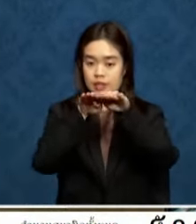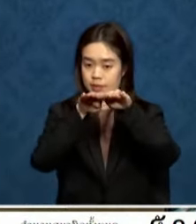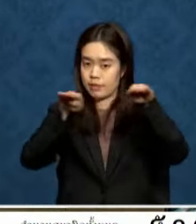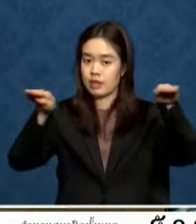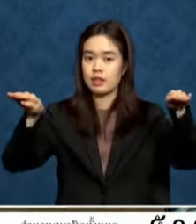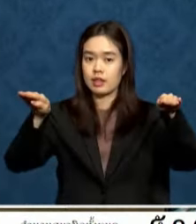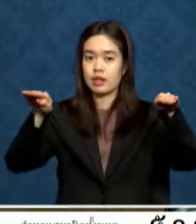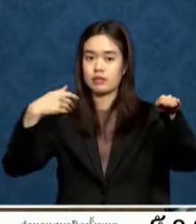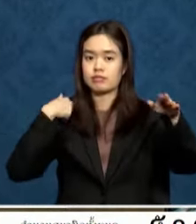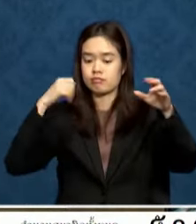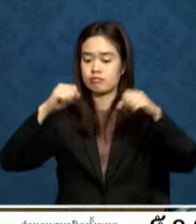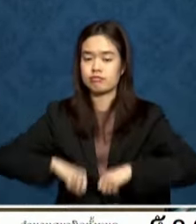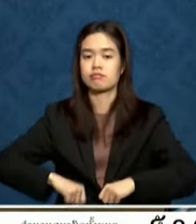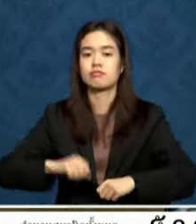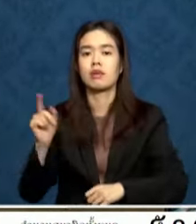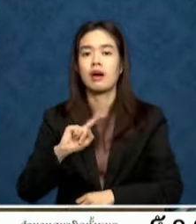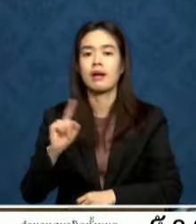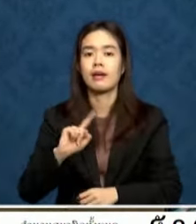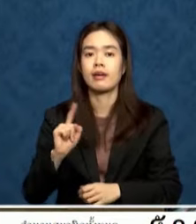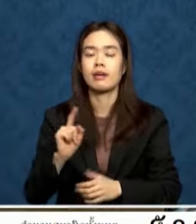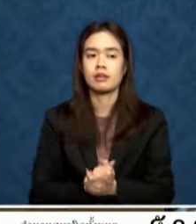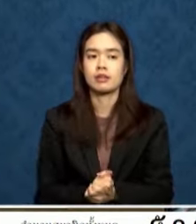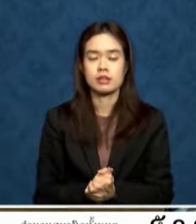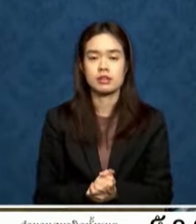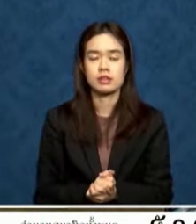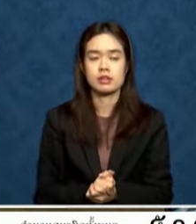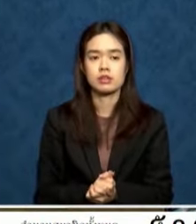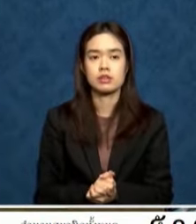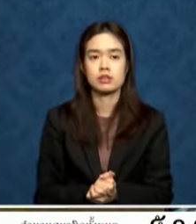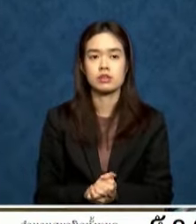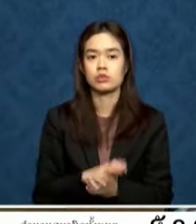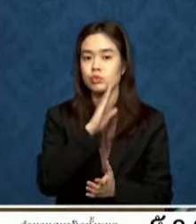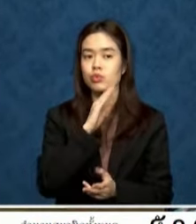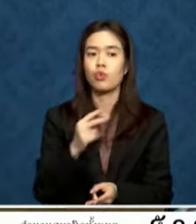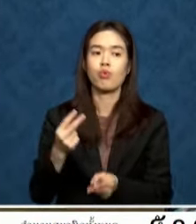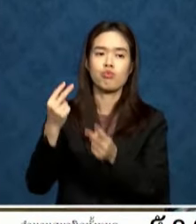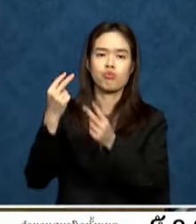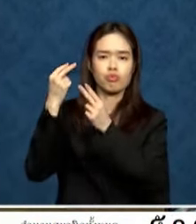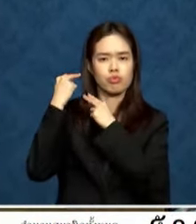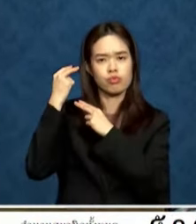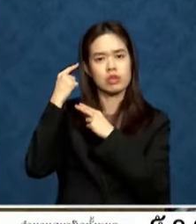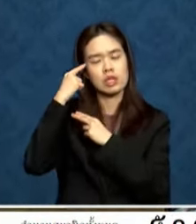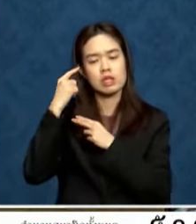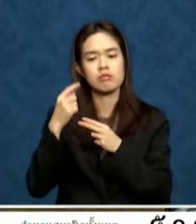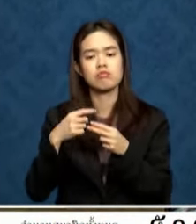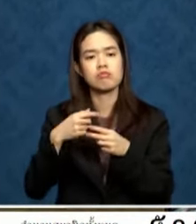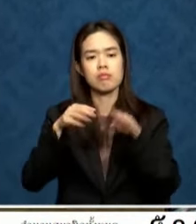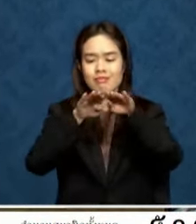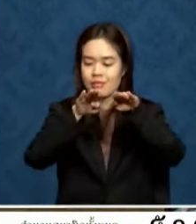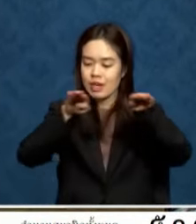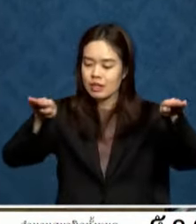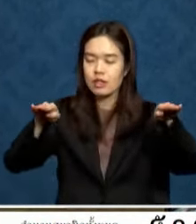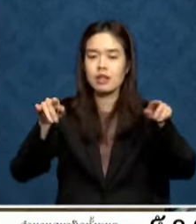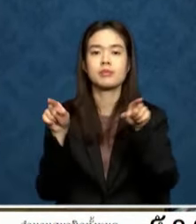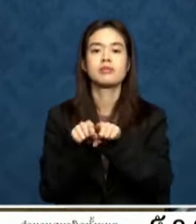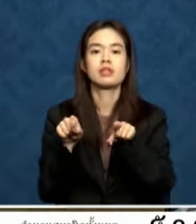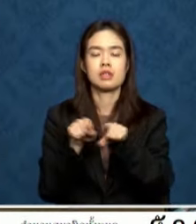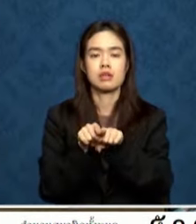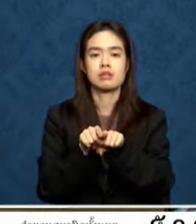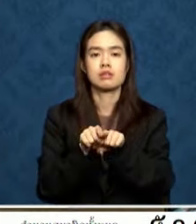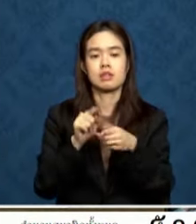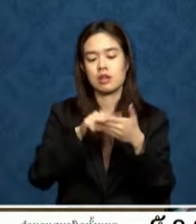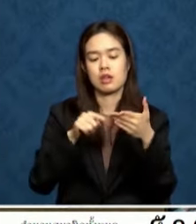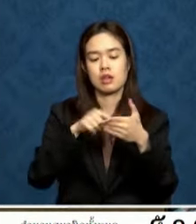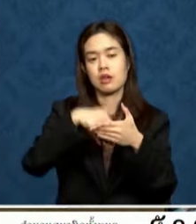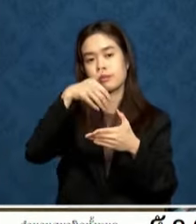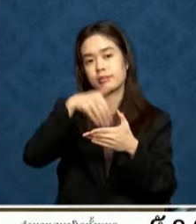ตัดสินเรื่องนี้ได้ดีกว่าการย้อนไปทำใช้หลักเกณฑ์เดียวกันกับการทำประชาม